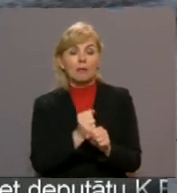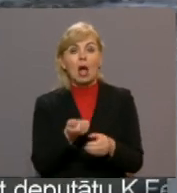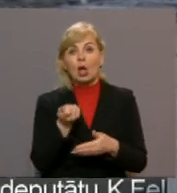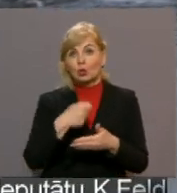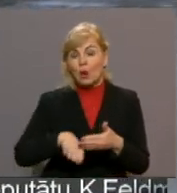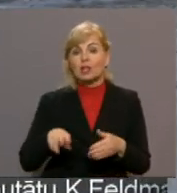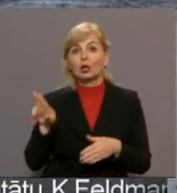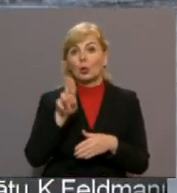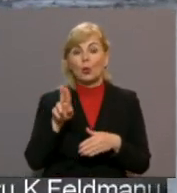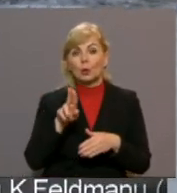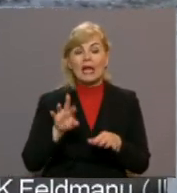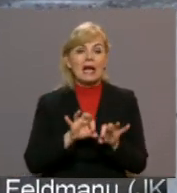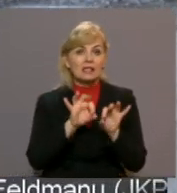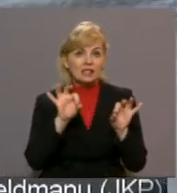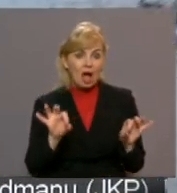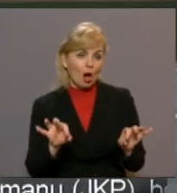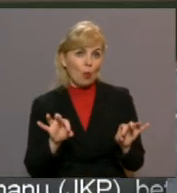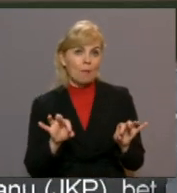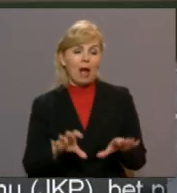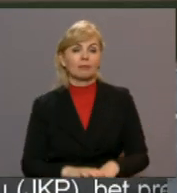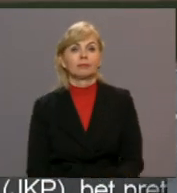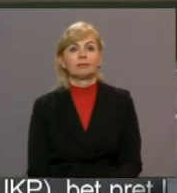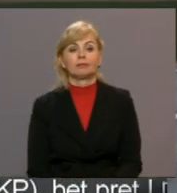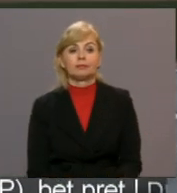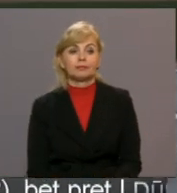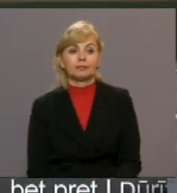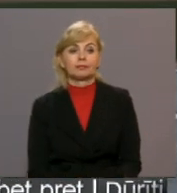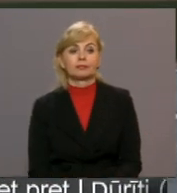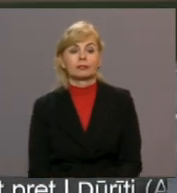noslēgt jūnijas sākumā. Lotārs Zariņš, Envats Moskovskis, RET TV.